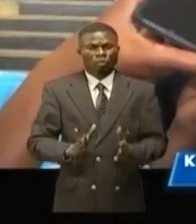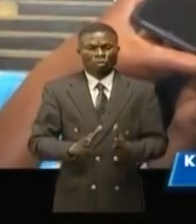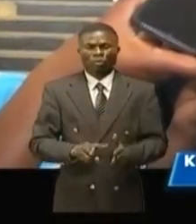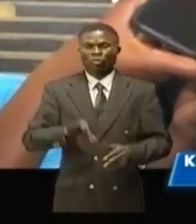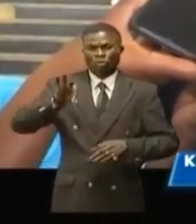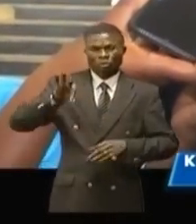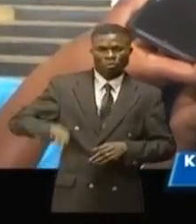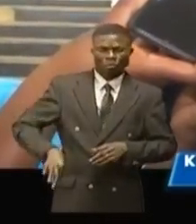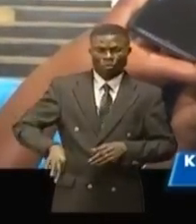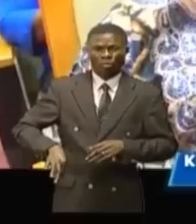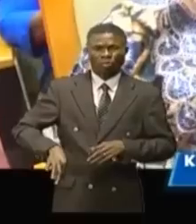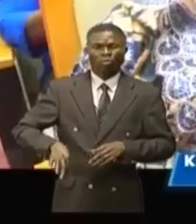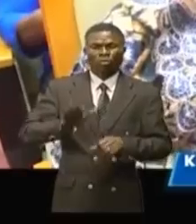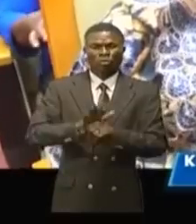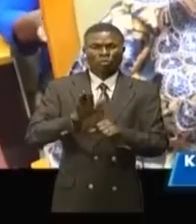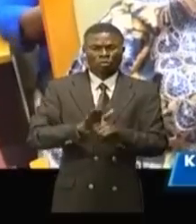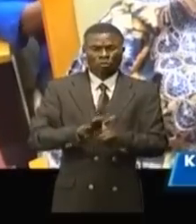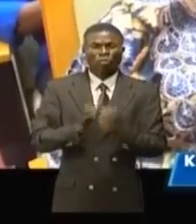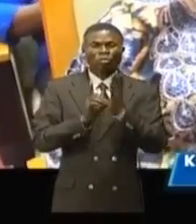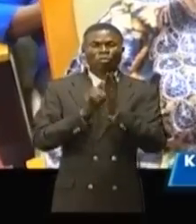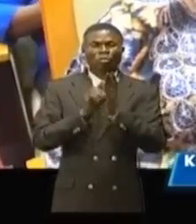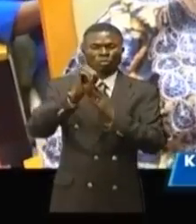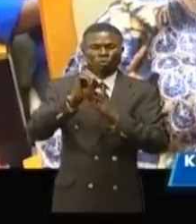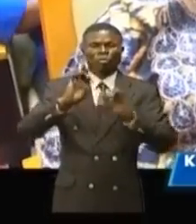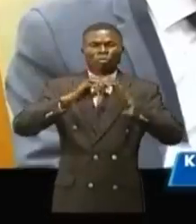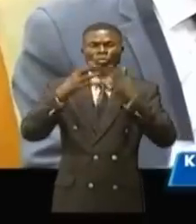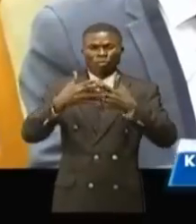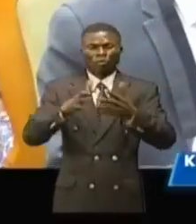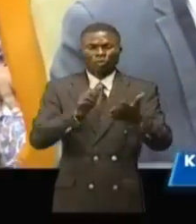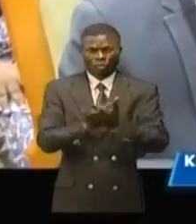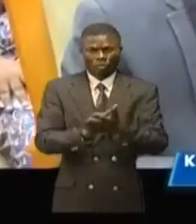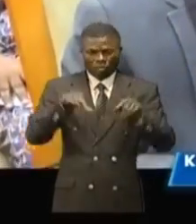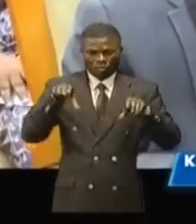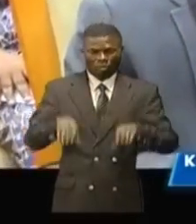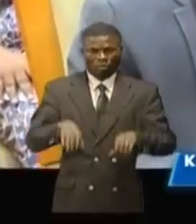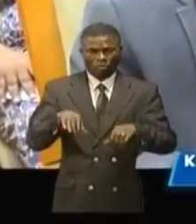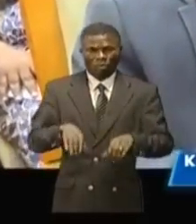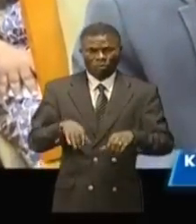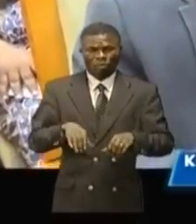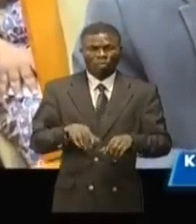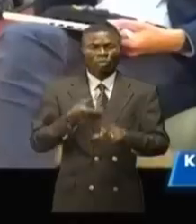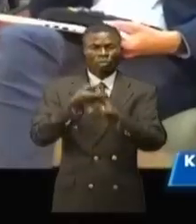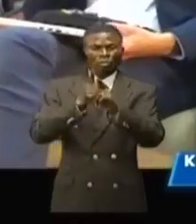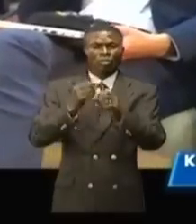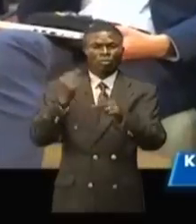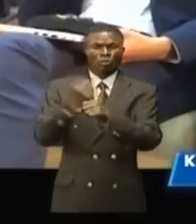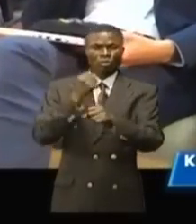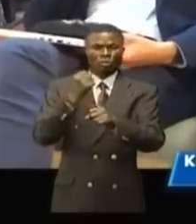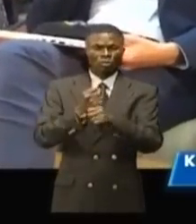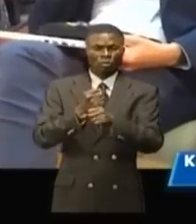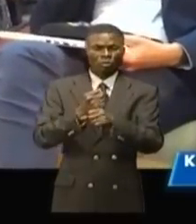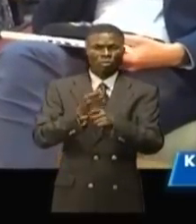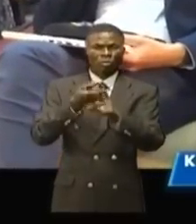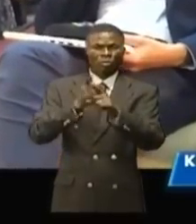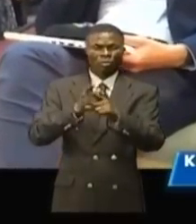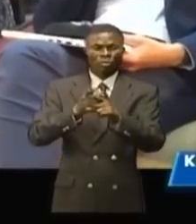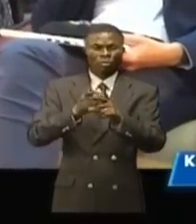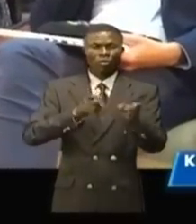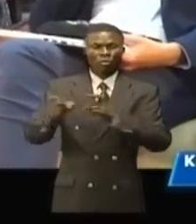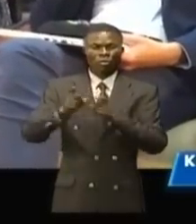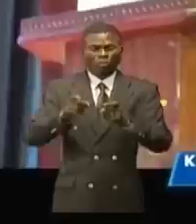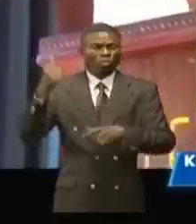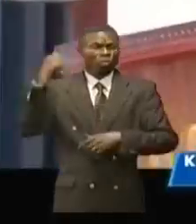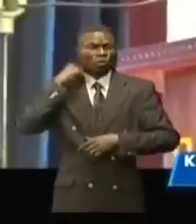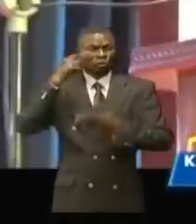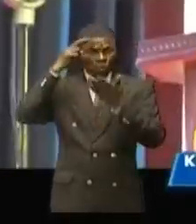pour le développement de l'endoscopie. Ce premier congrès d'endoscopie en RDC est le fruit du travail conjugué de la faculté de médecine